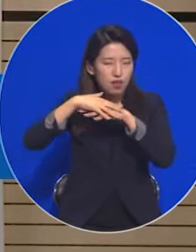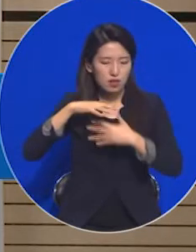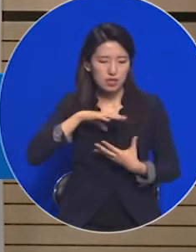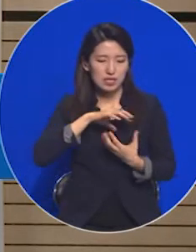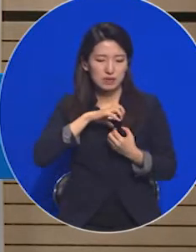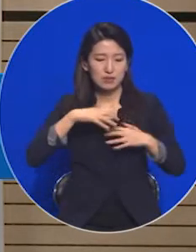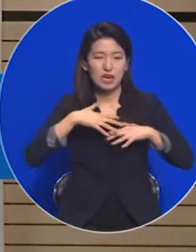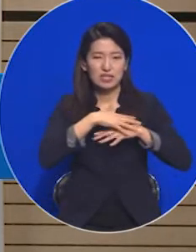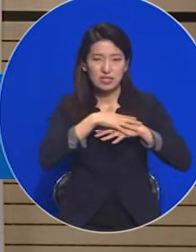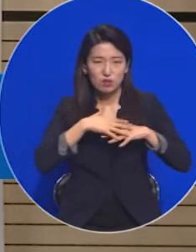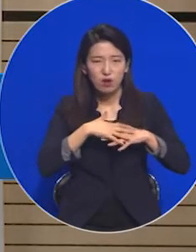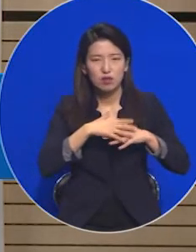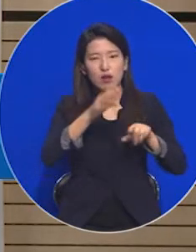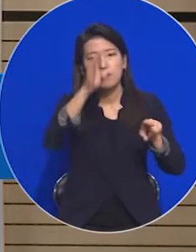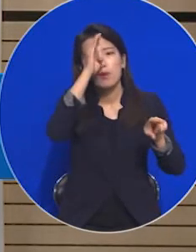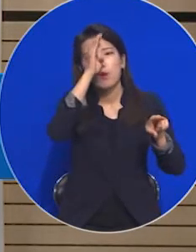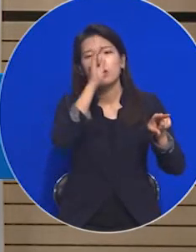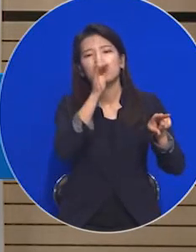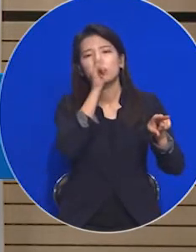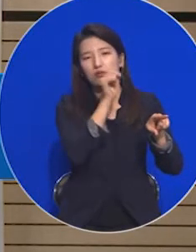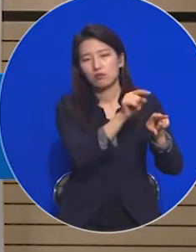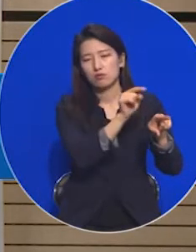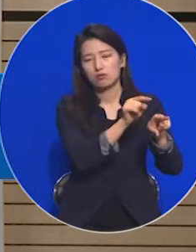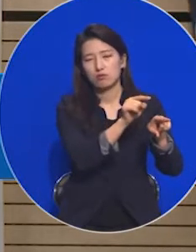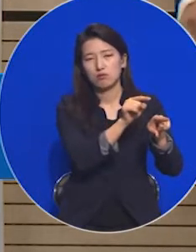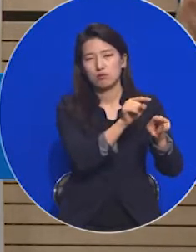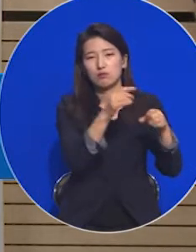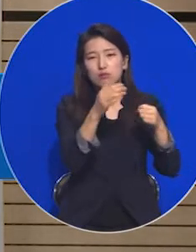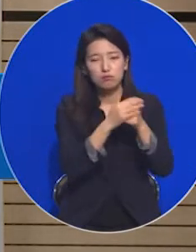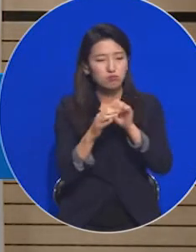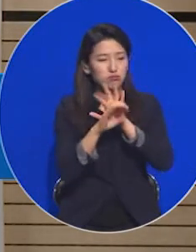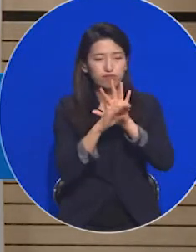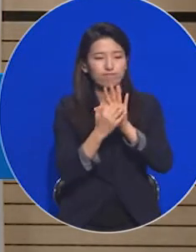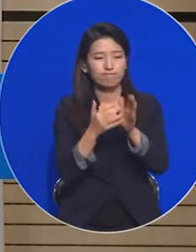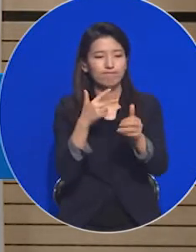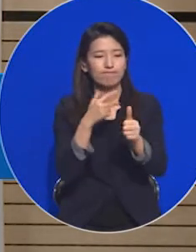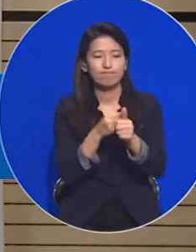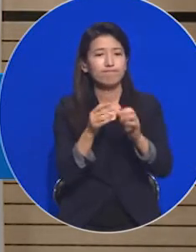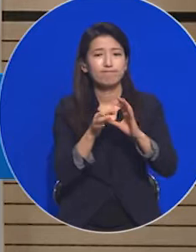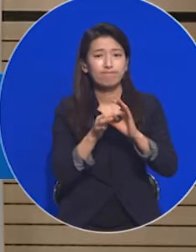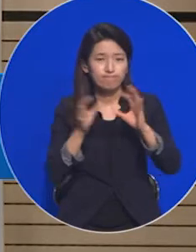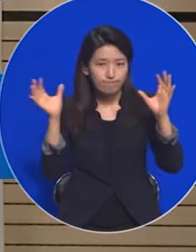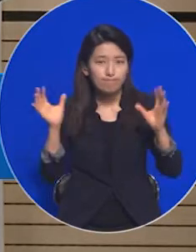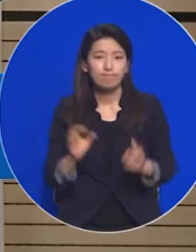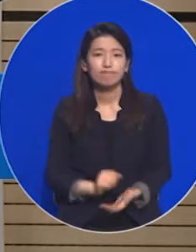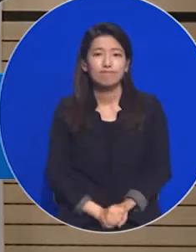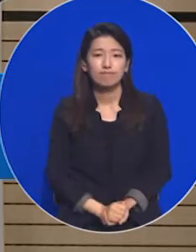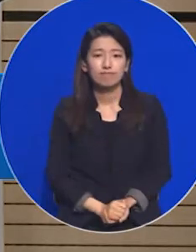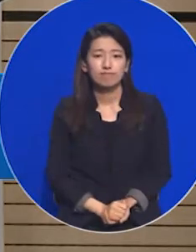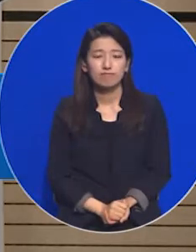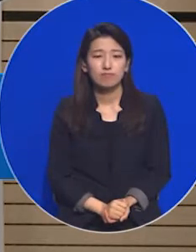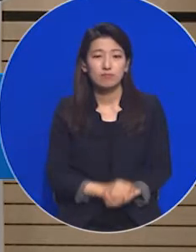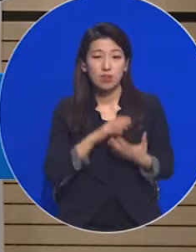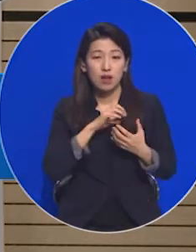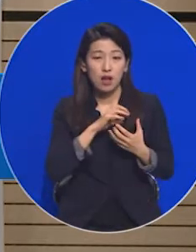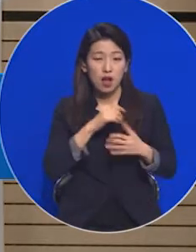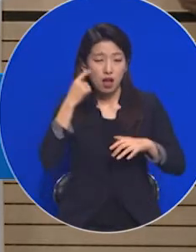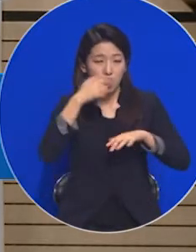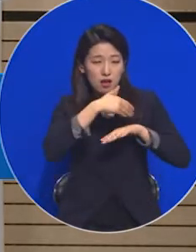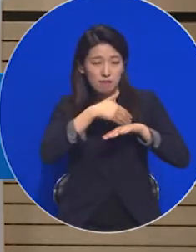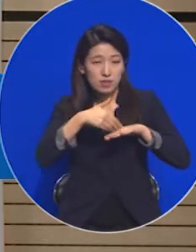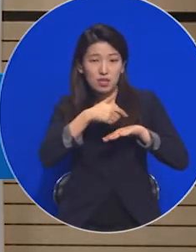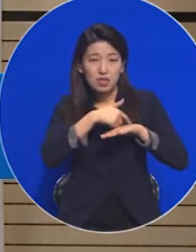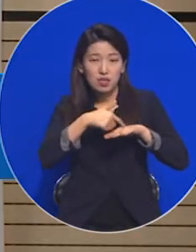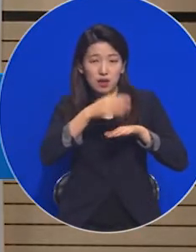질환 등을 기저질환으로 갖고 있어서 기저질환의 악화에 의한